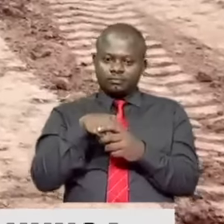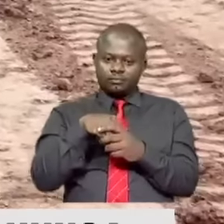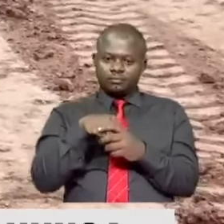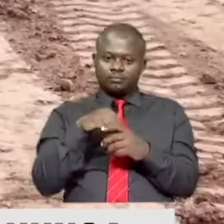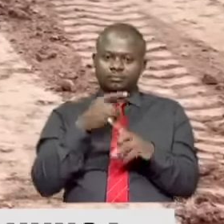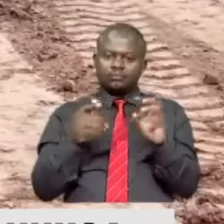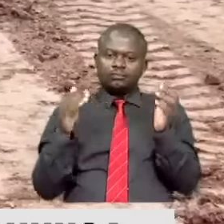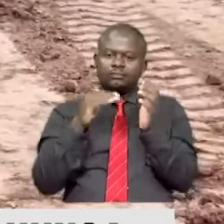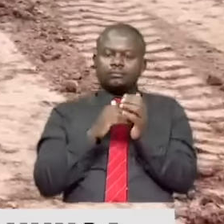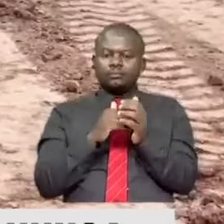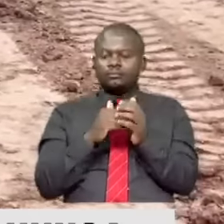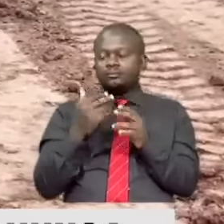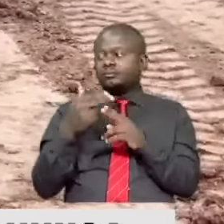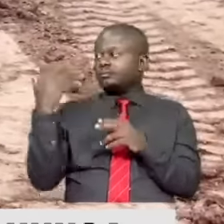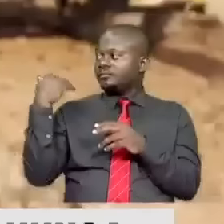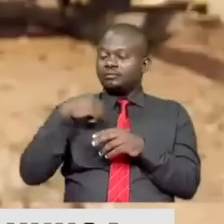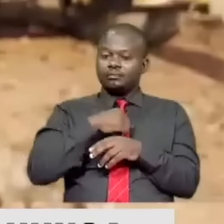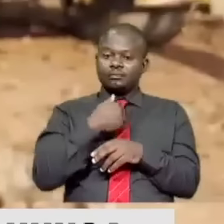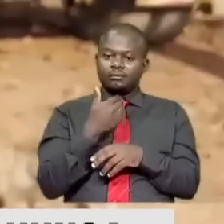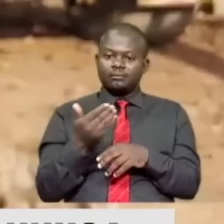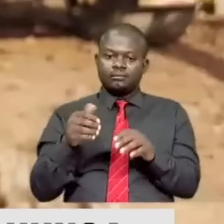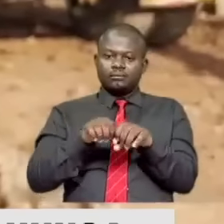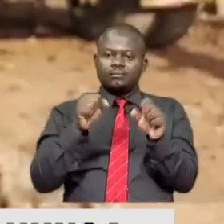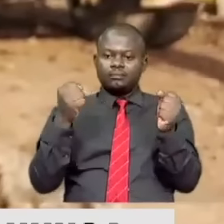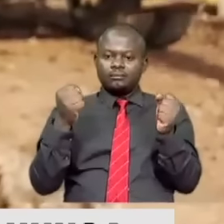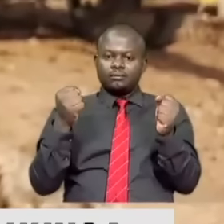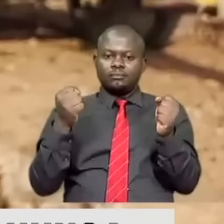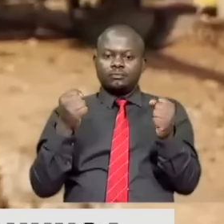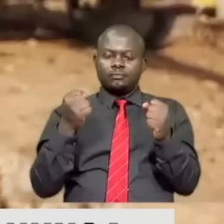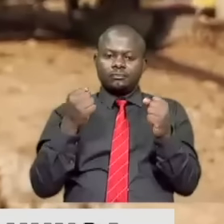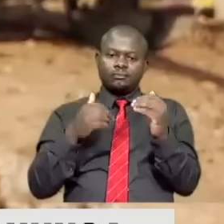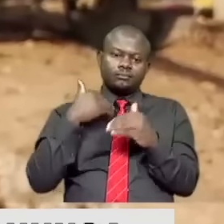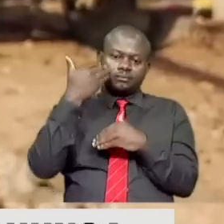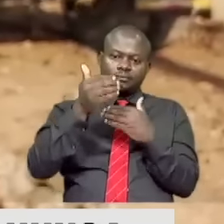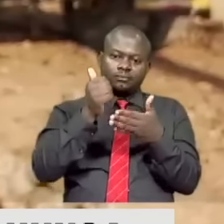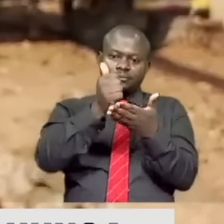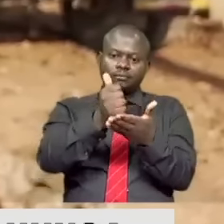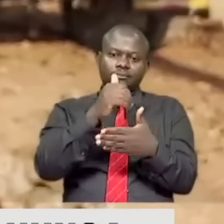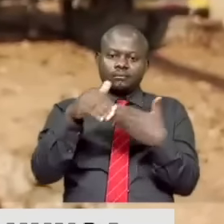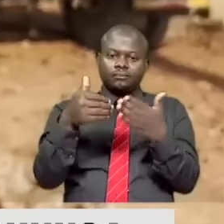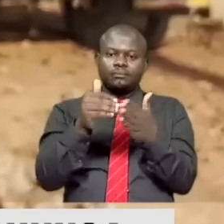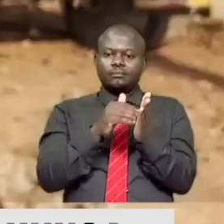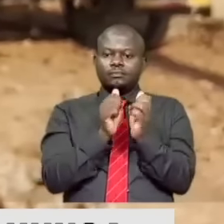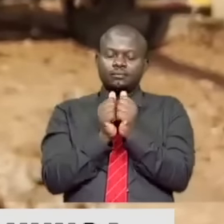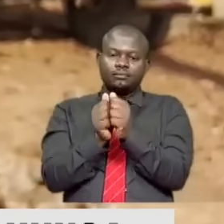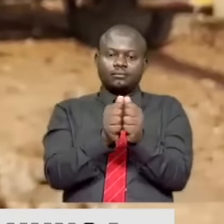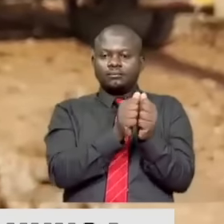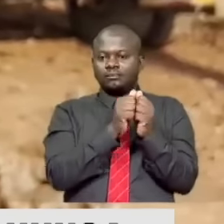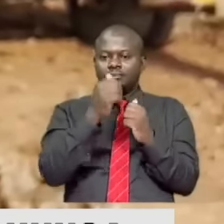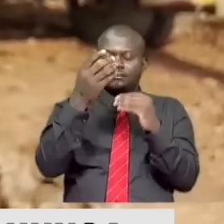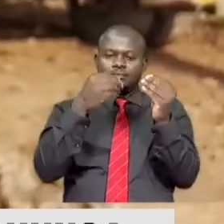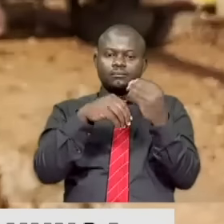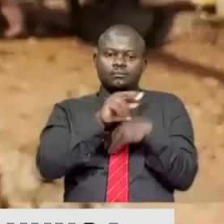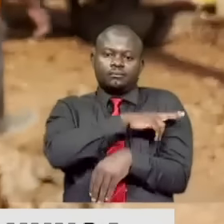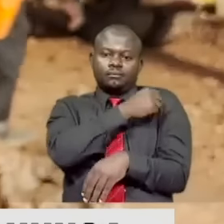ikindi ejo bundi nari mfite umwana yavunitse ubwo ngubwo biramfasha amabampemba n'ubundi ndaje mu bujyana mu bitaro ni